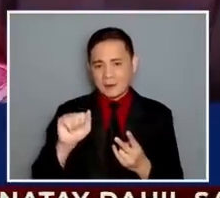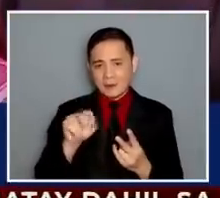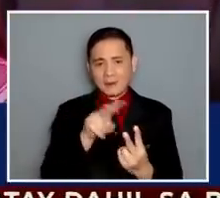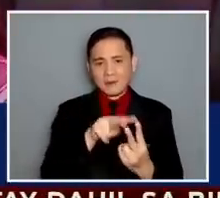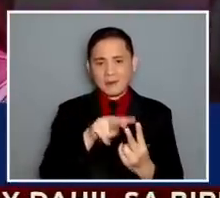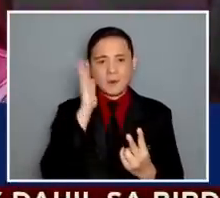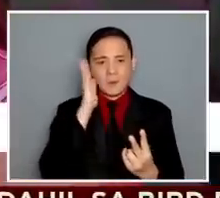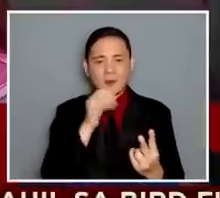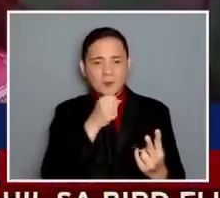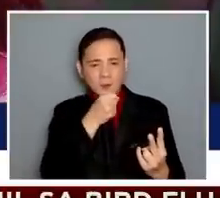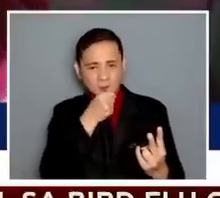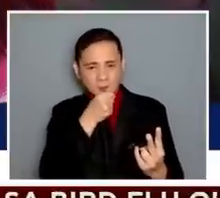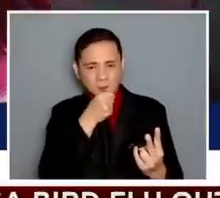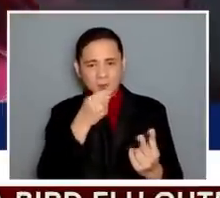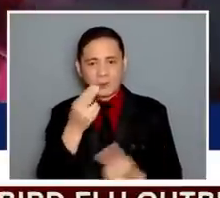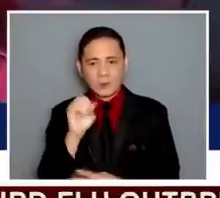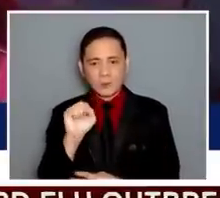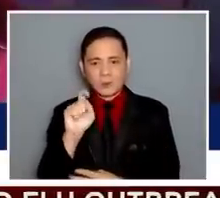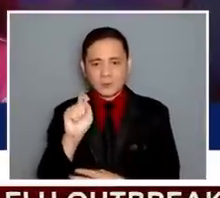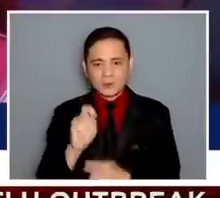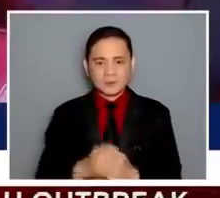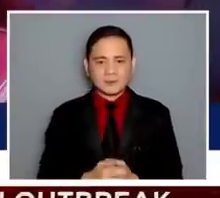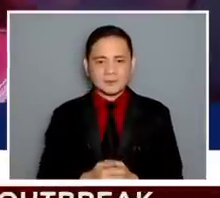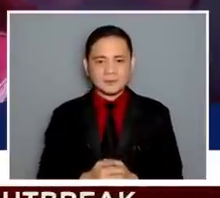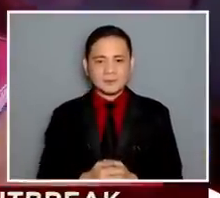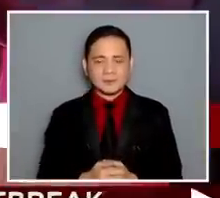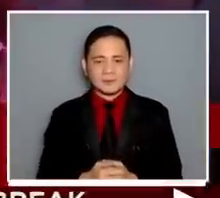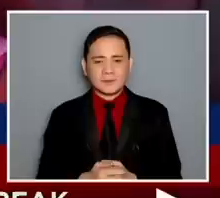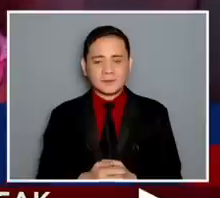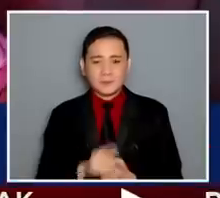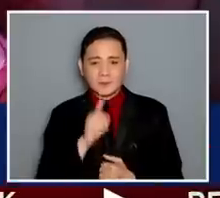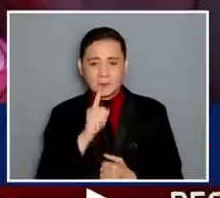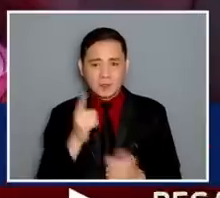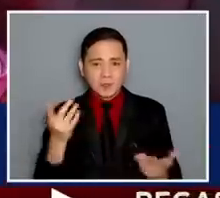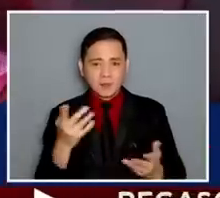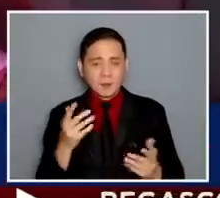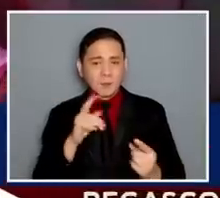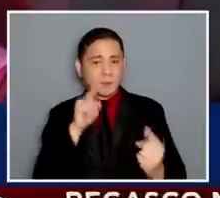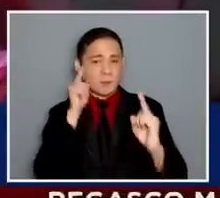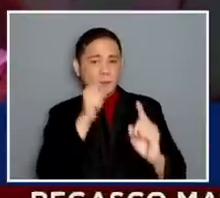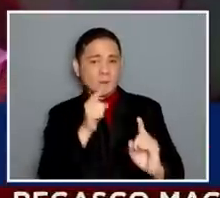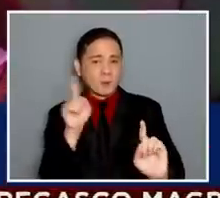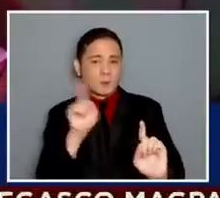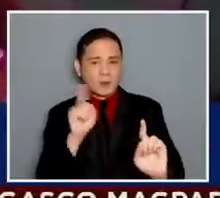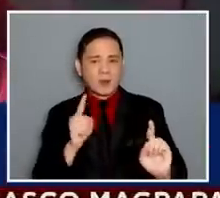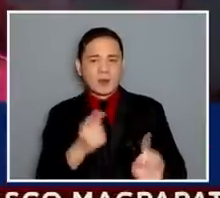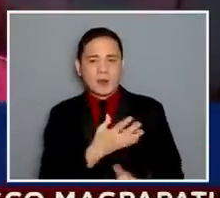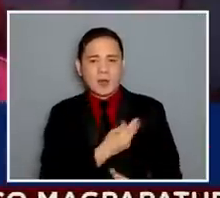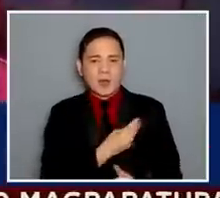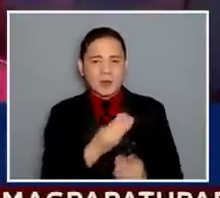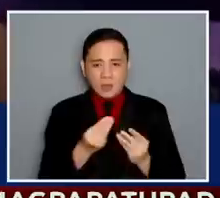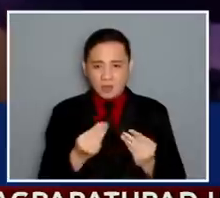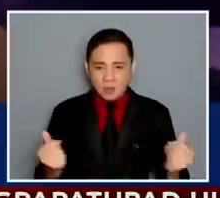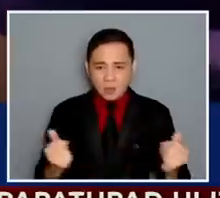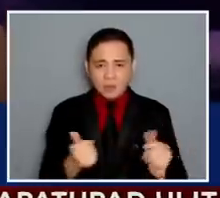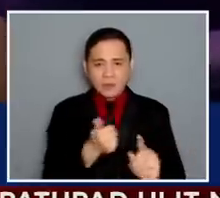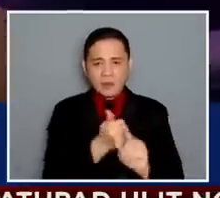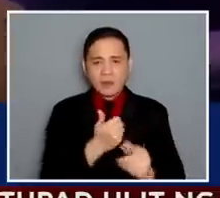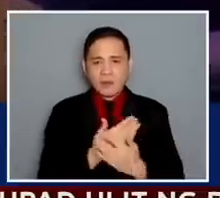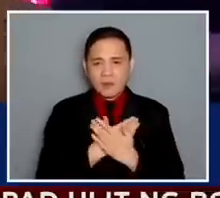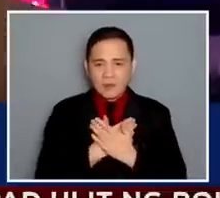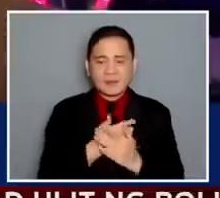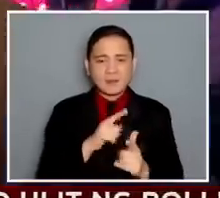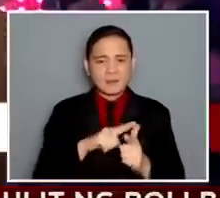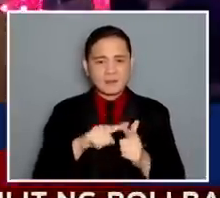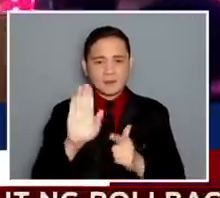here on The Voice Kids is yung patanggalin yung kaba nila, iparelax sila para ma-enjoy nila yung performance nila. The first